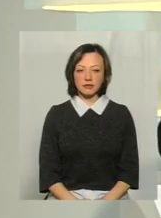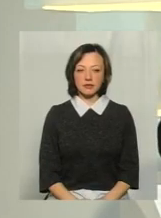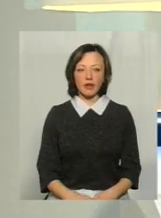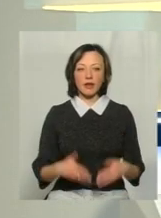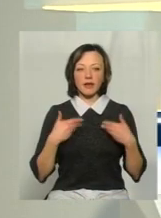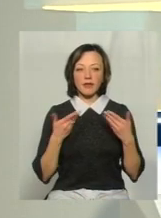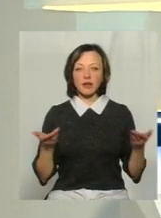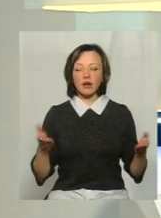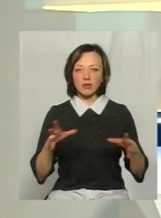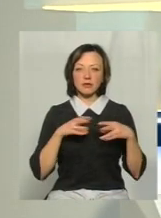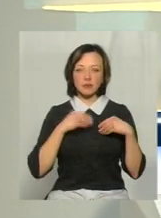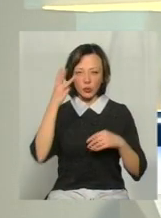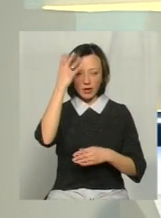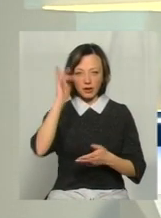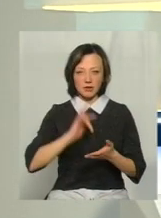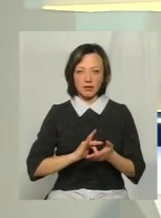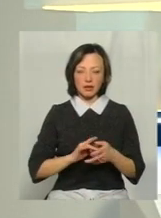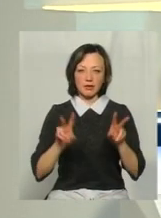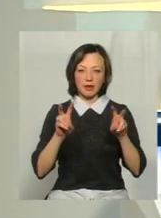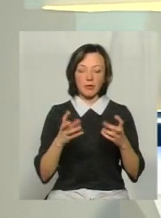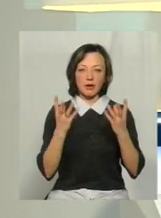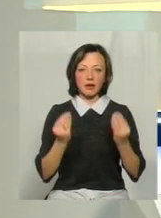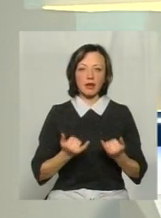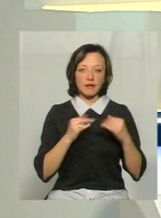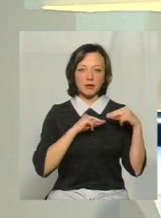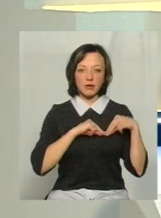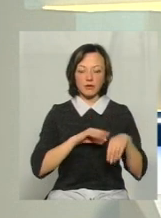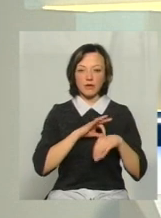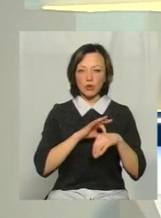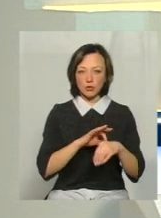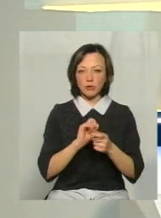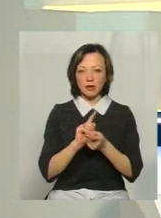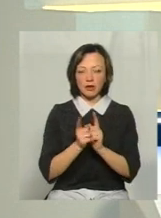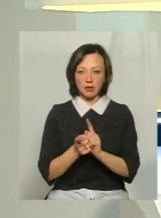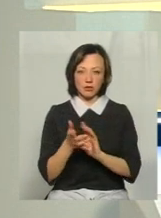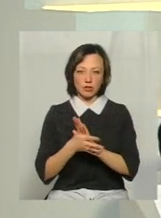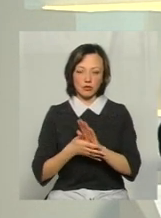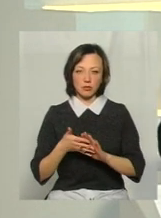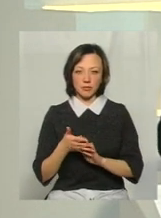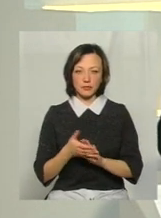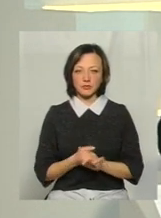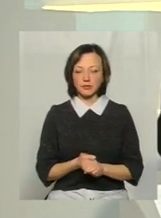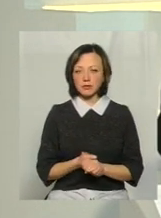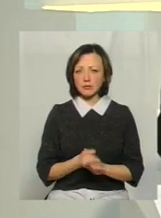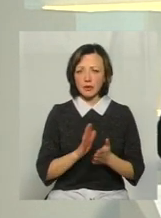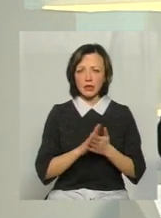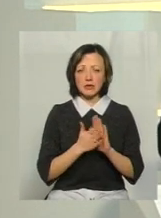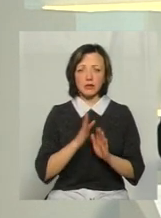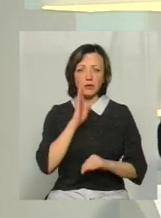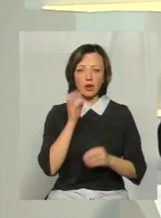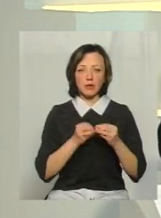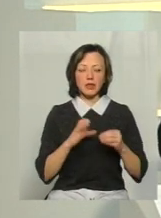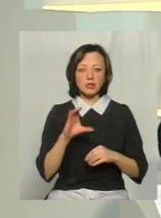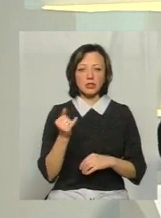Вітаю всіх, хто приєднався до телеканалу «Поділля Центр». В ефірі «Тема дня». Для вас працює Володимир Гординський та Ольга Рибак, перекладає мовою жестів. Станом на ранок